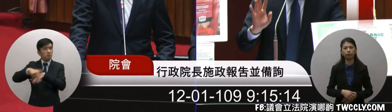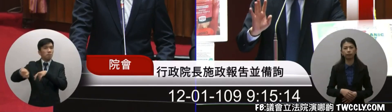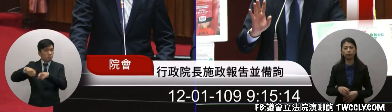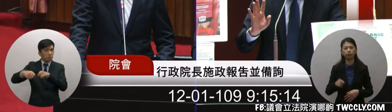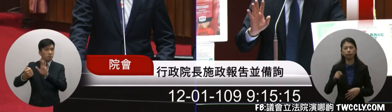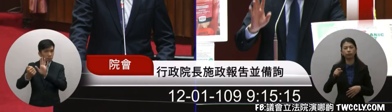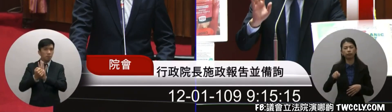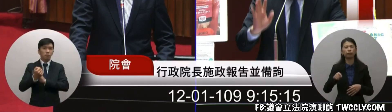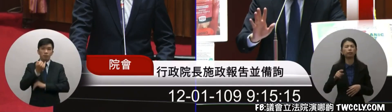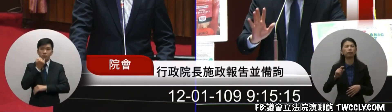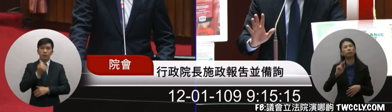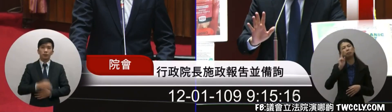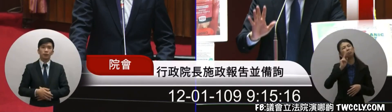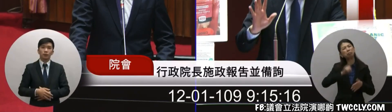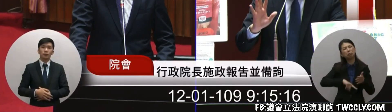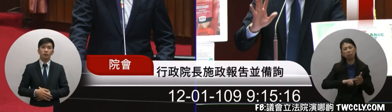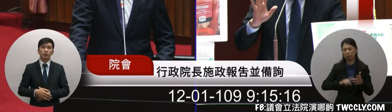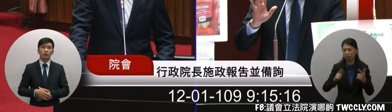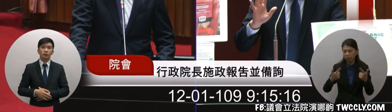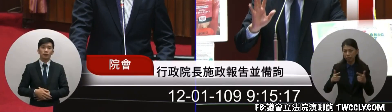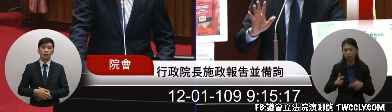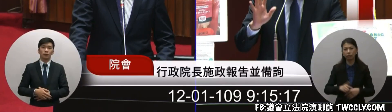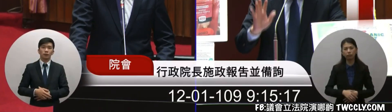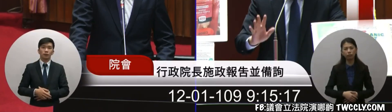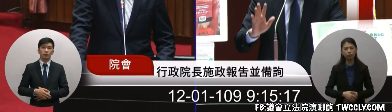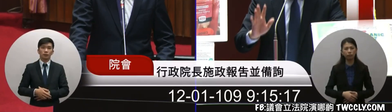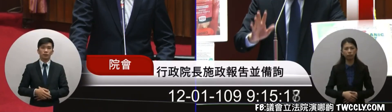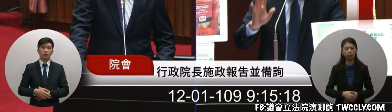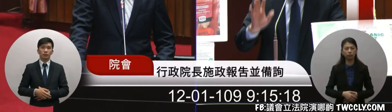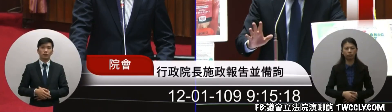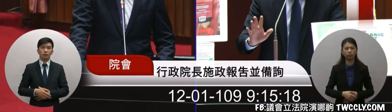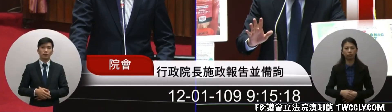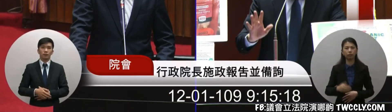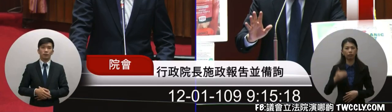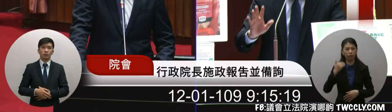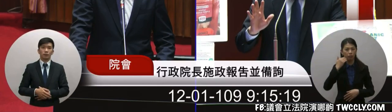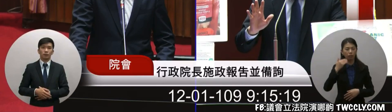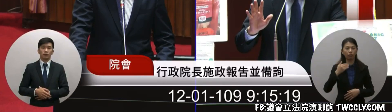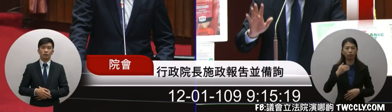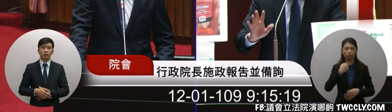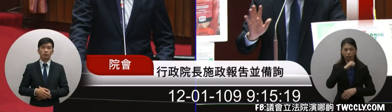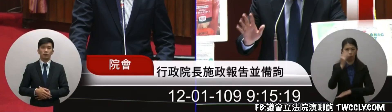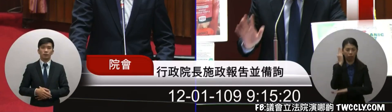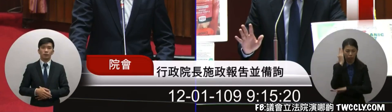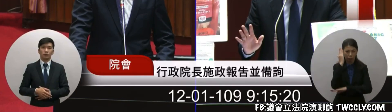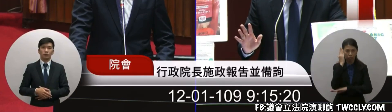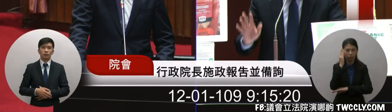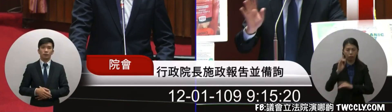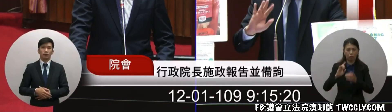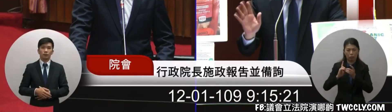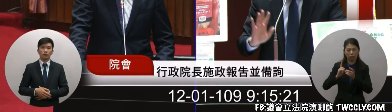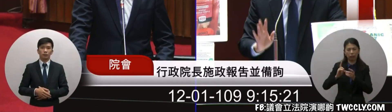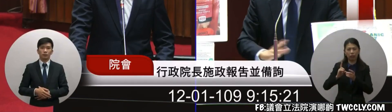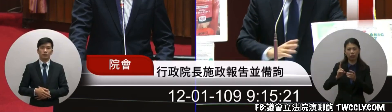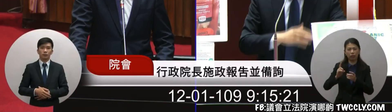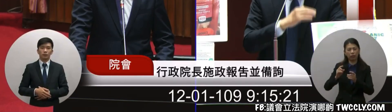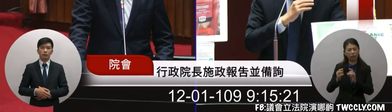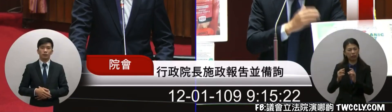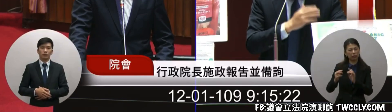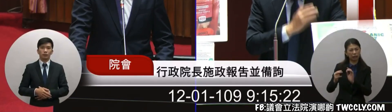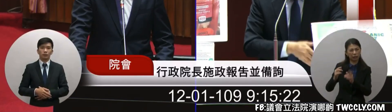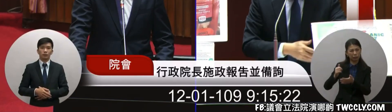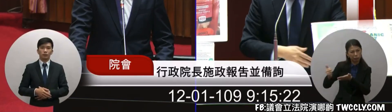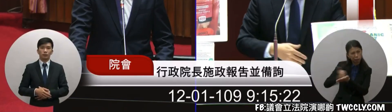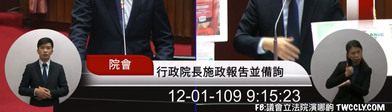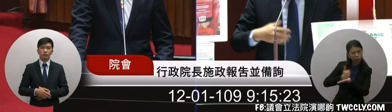么单纯的。好，因为很简单，就是说我们如果定义很有清楚的定义所谓这个贸易障碍，这个真的没有，因为它